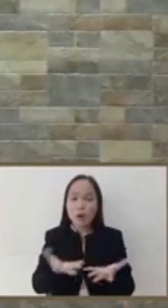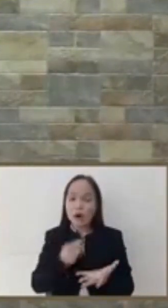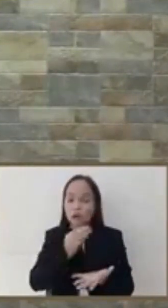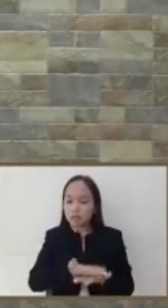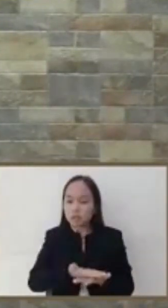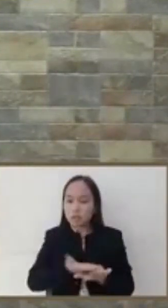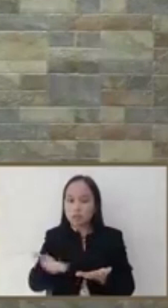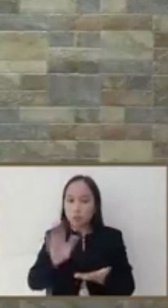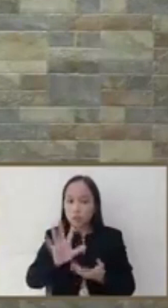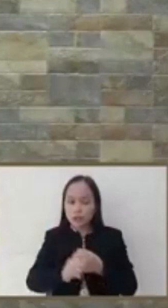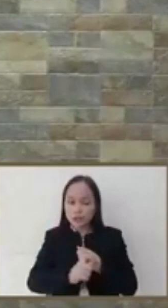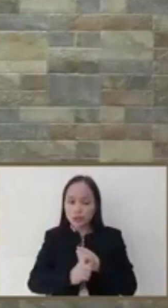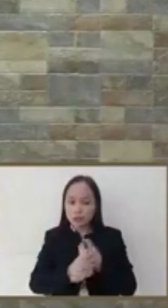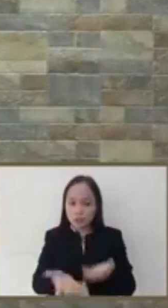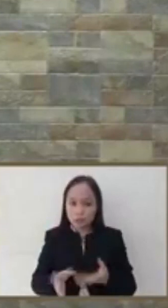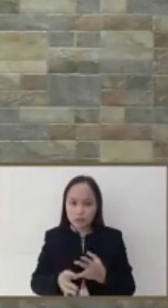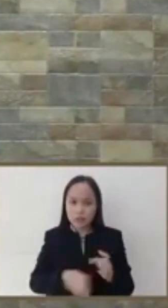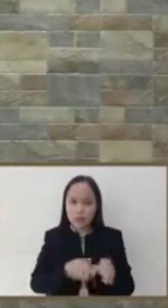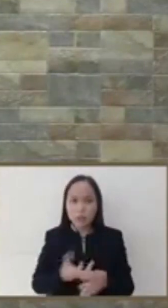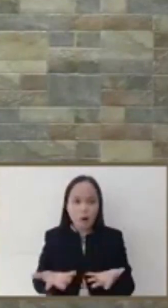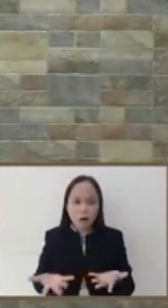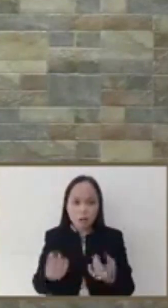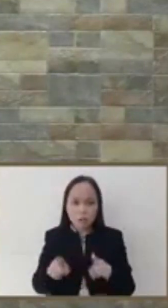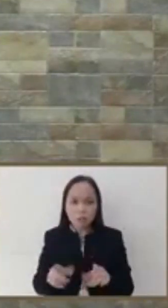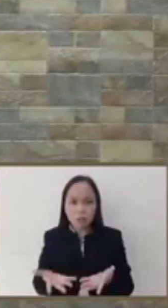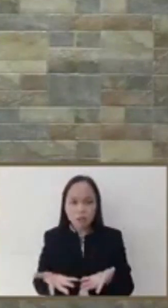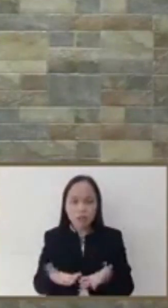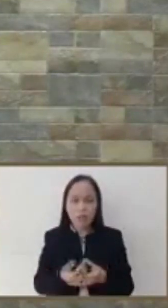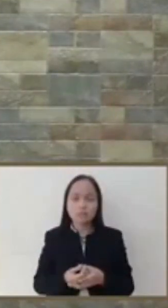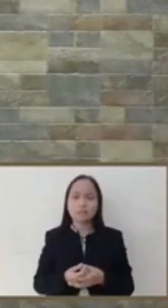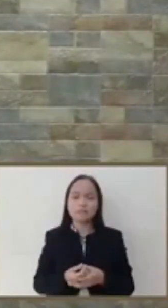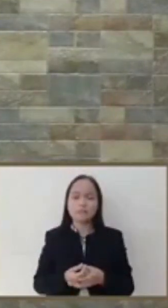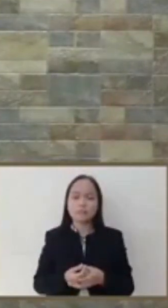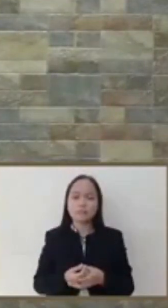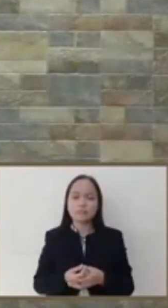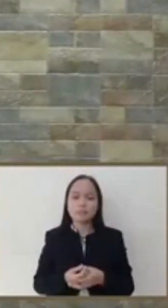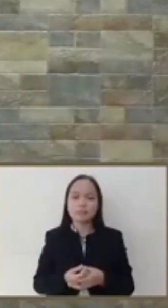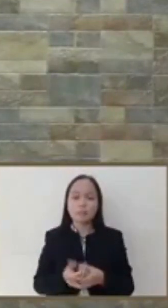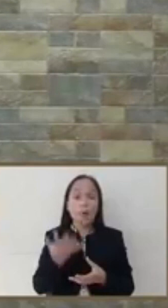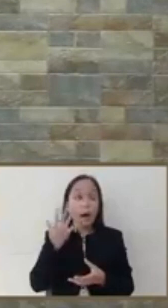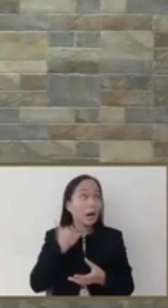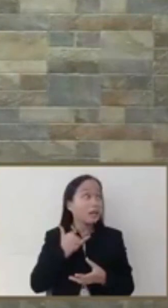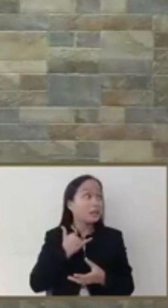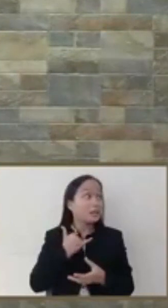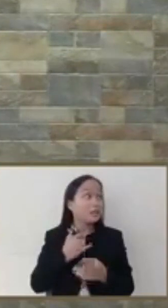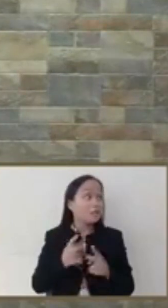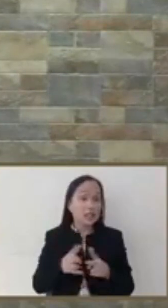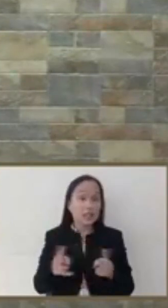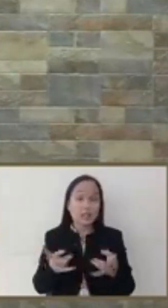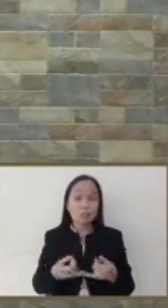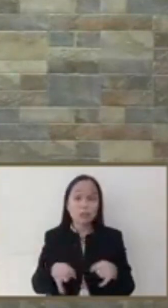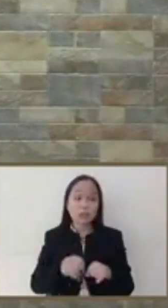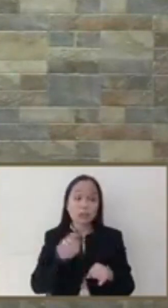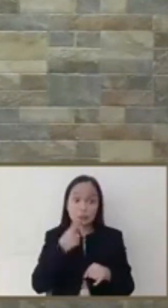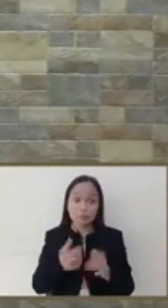here on earth. Now, kung saan, tandaan niyo po ito, mga kapatid, huwag niyo kakalimutan sapagkat napakahalaga po ito. Tandaan niyo sinabi